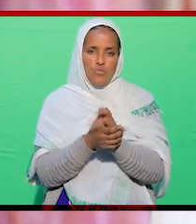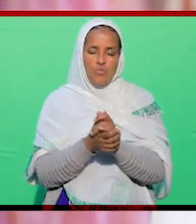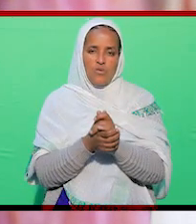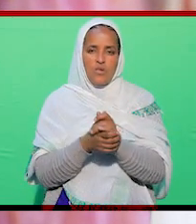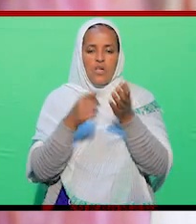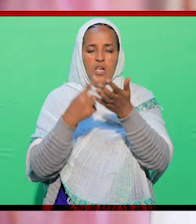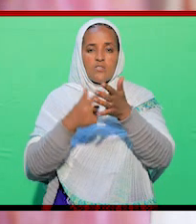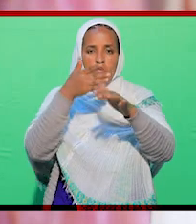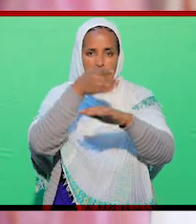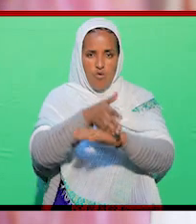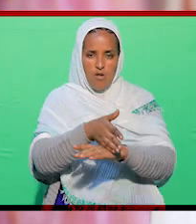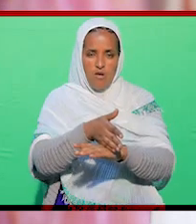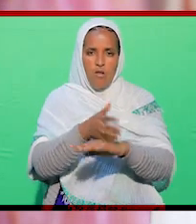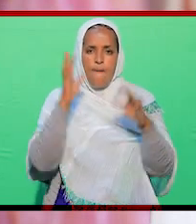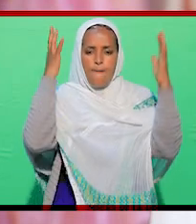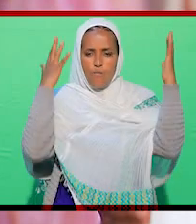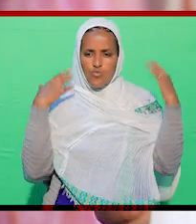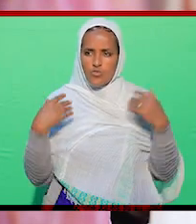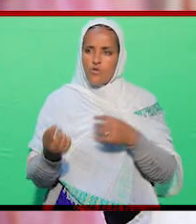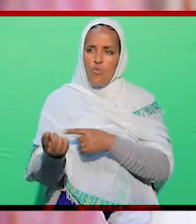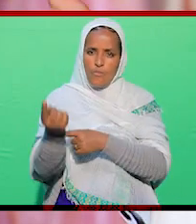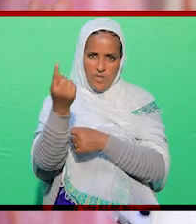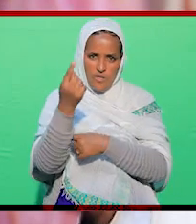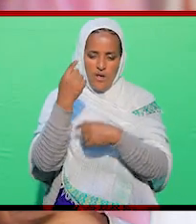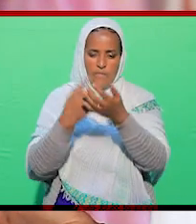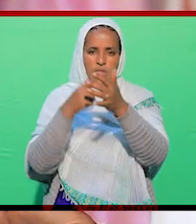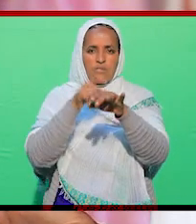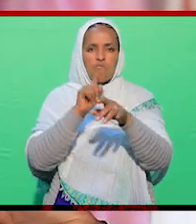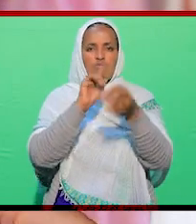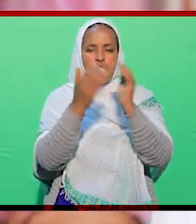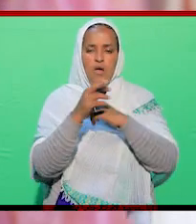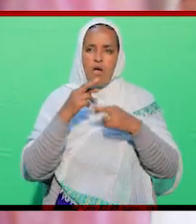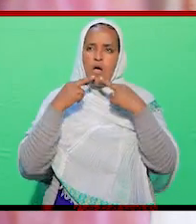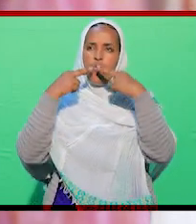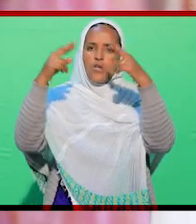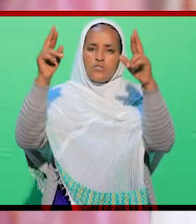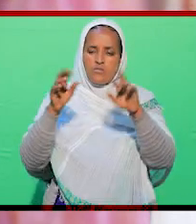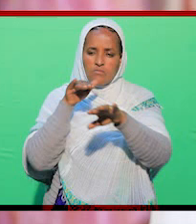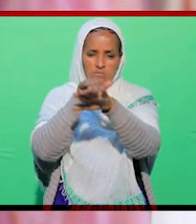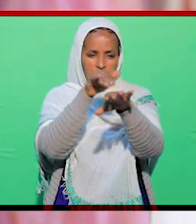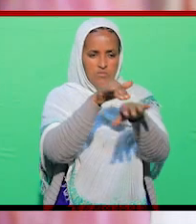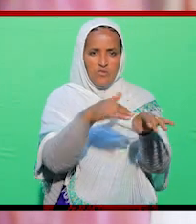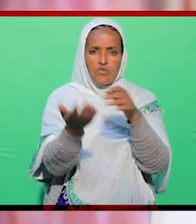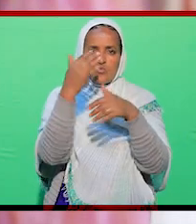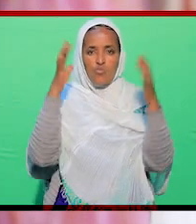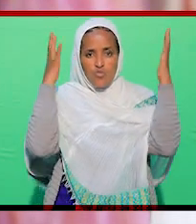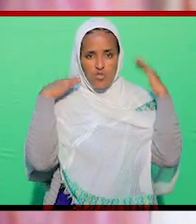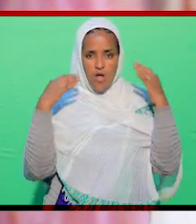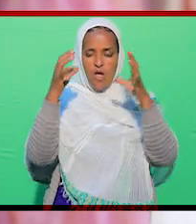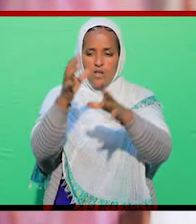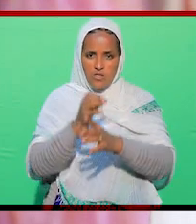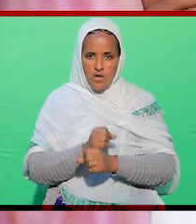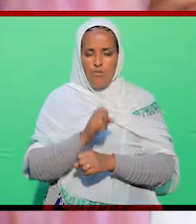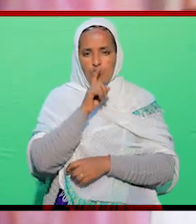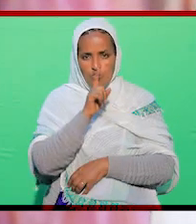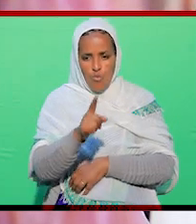አስሩም ተኙ። ከዚያ በኋላ ሙሽራው መጣ። በዚህ ጊዜ ምን ሆነ? አዋጅ ተነገረ። ተነሱ፣